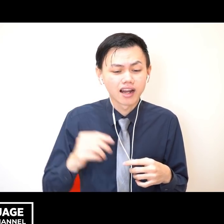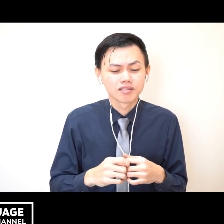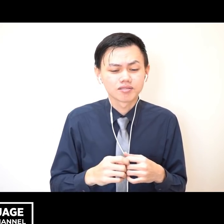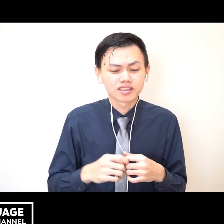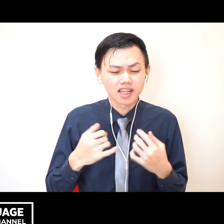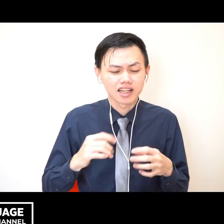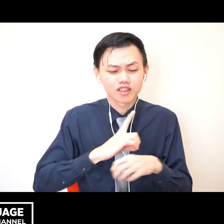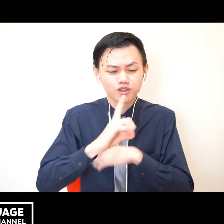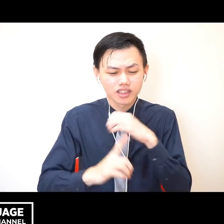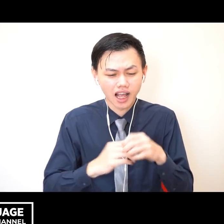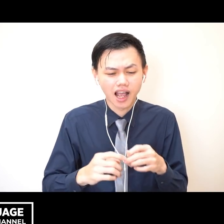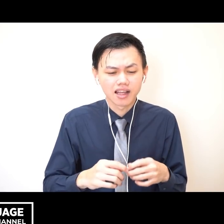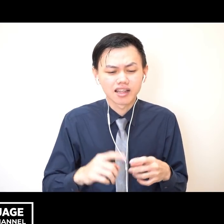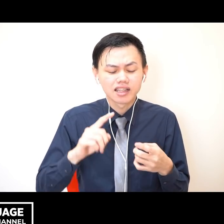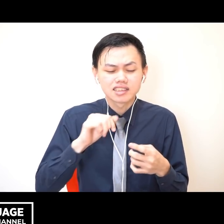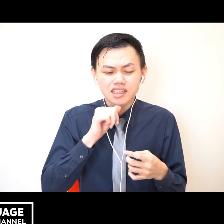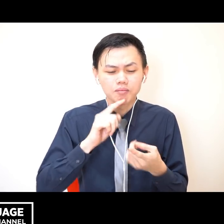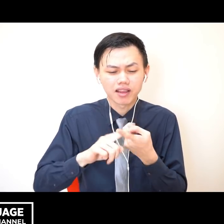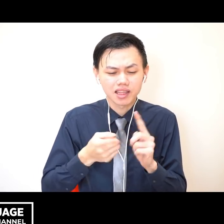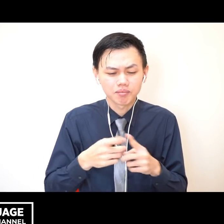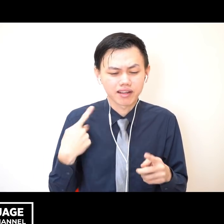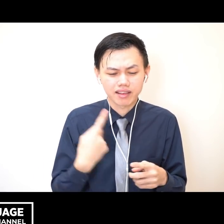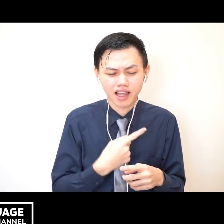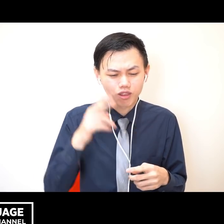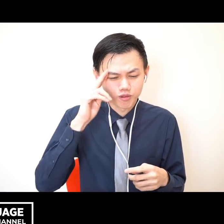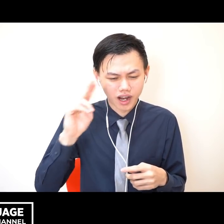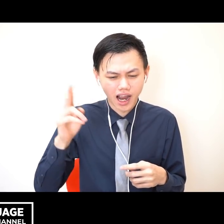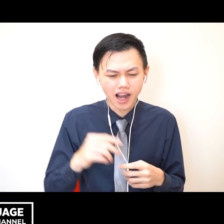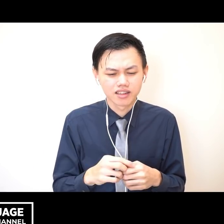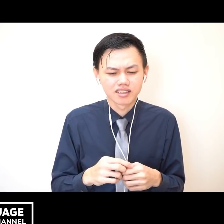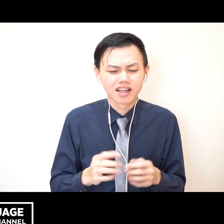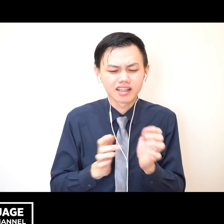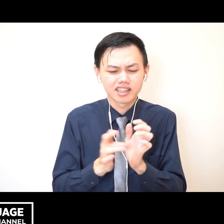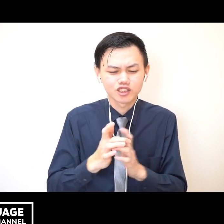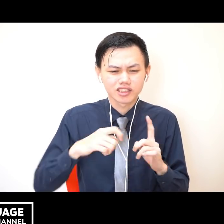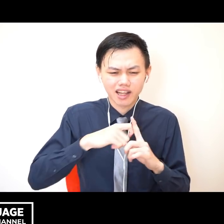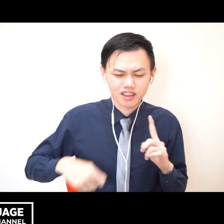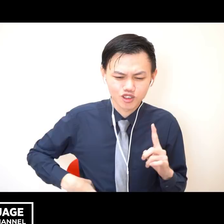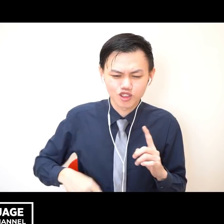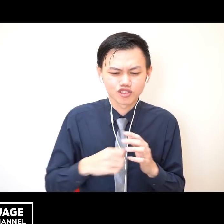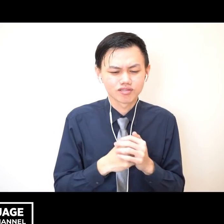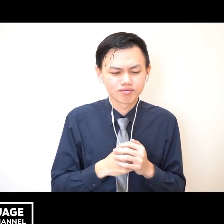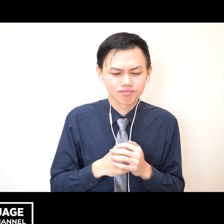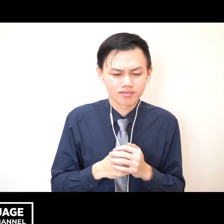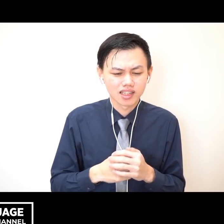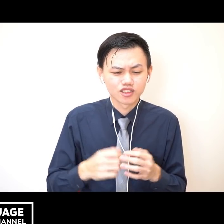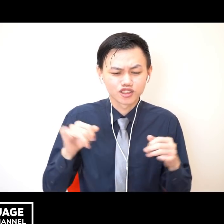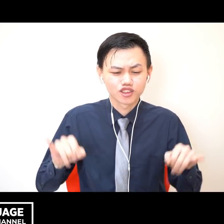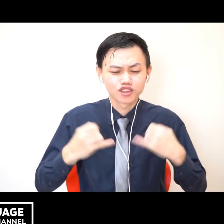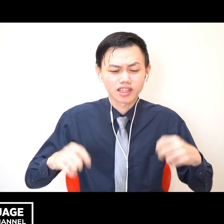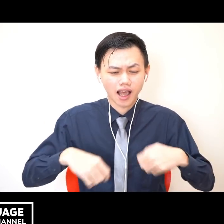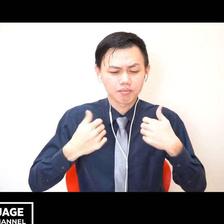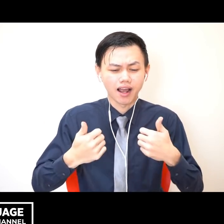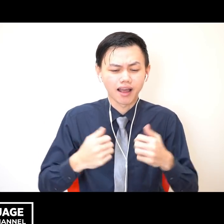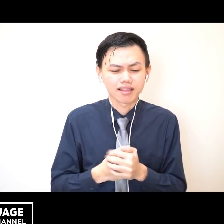juru selamat dalam kehidupan kita. Orang yang ingin mempertahankan hubungan adalah orang yang membayar harga. Dan